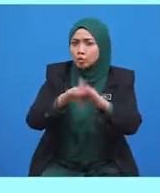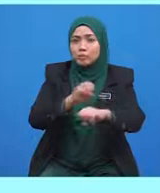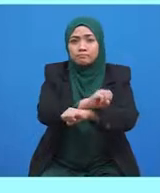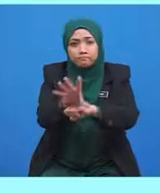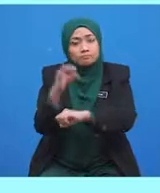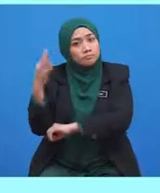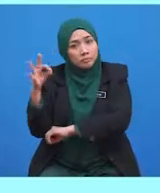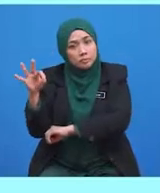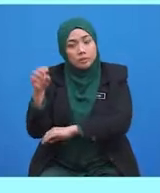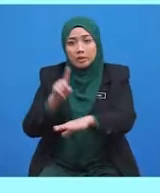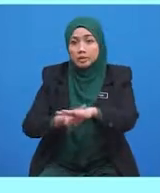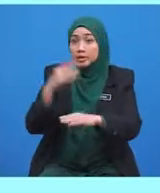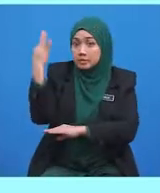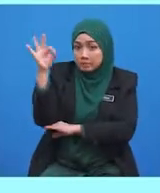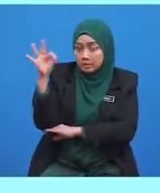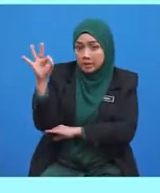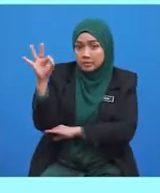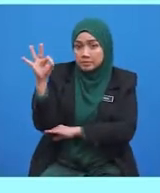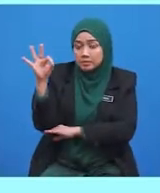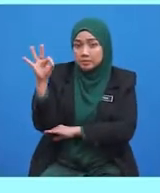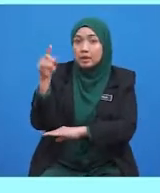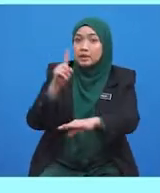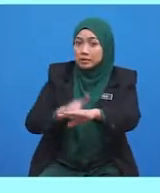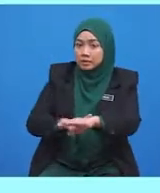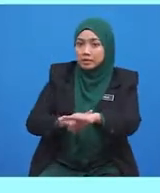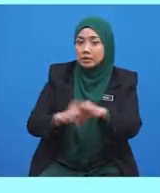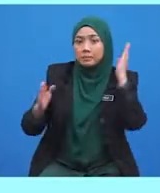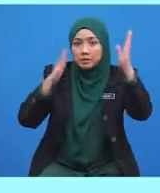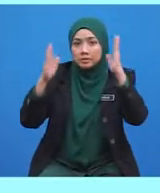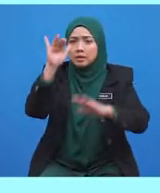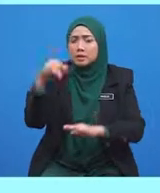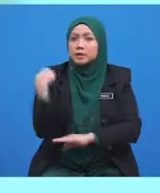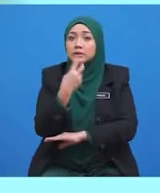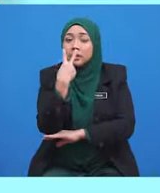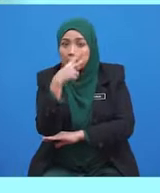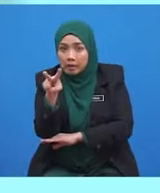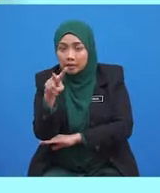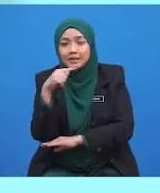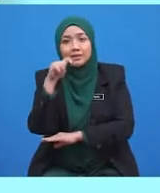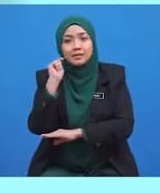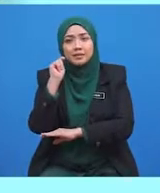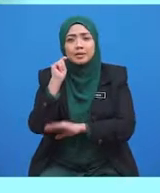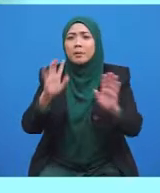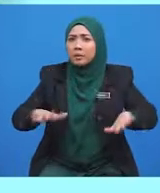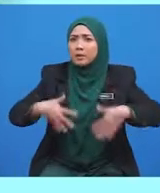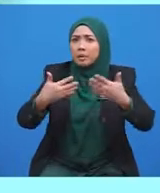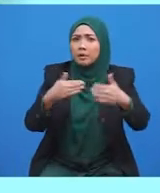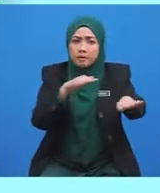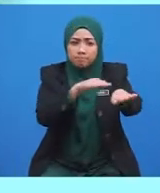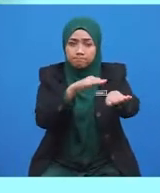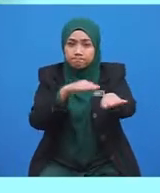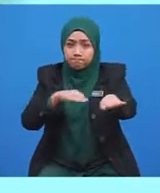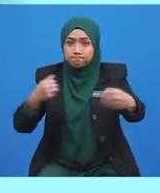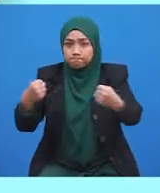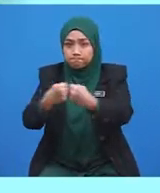Malaysia seperti video yang telah kita lihat tadi. Bagaimana juga kadar kemalangan jalan raya